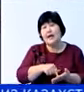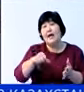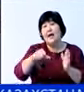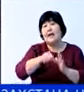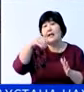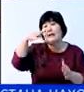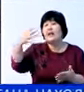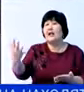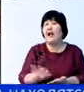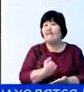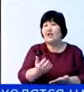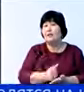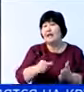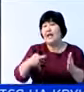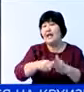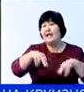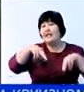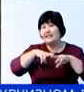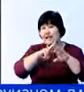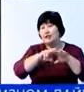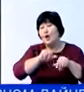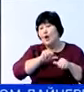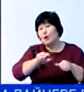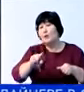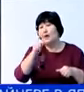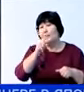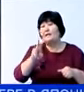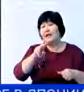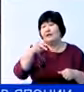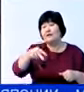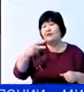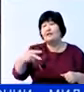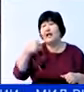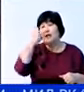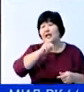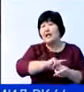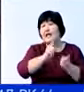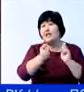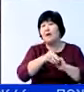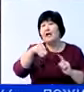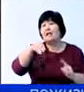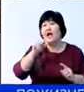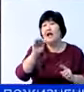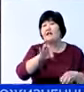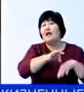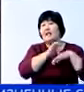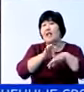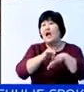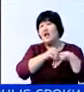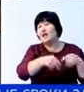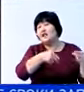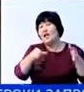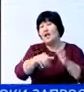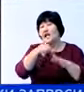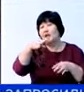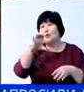электроэнергии, вырабатываемой электростанциями. Кроме того, с 1 января 2020 года изменился тариф на транспортировку электрической энергии